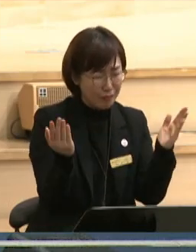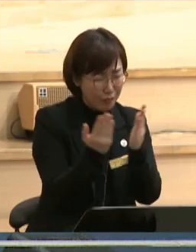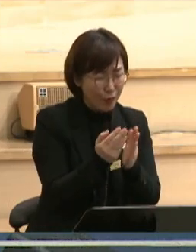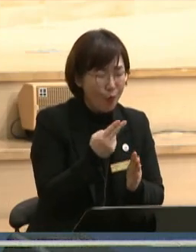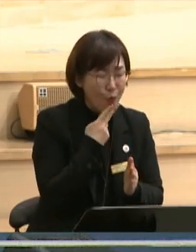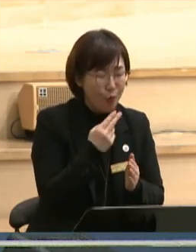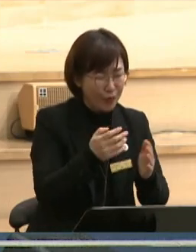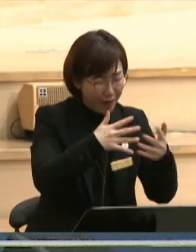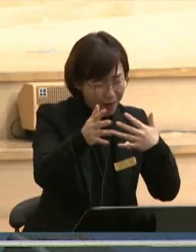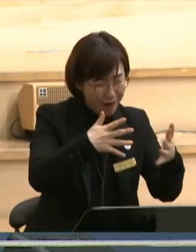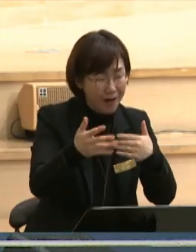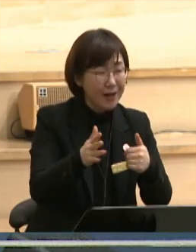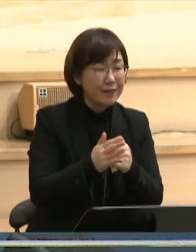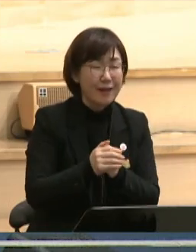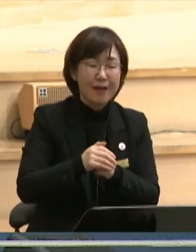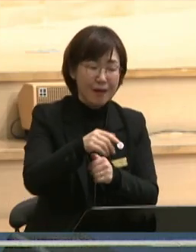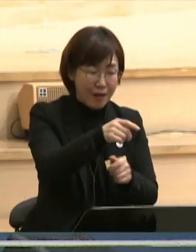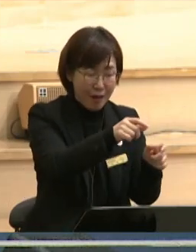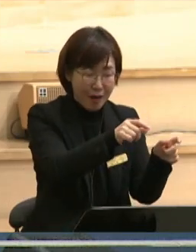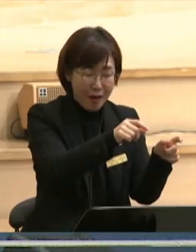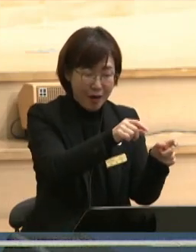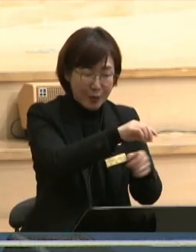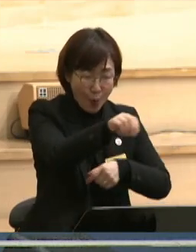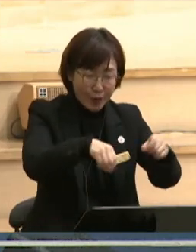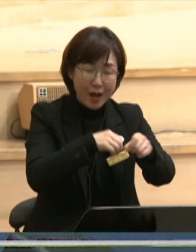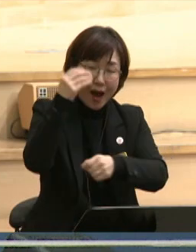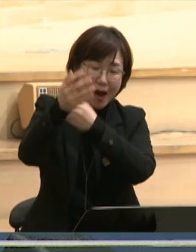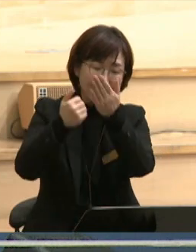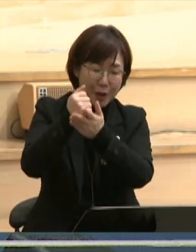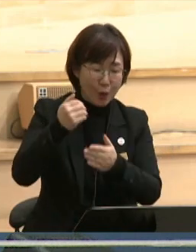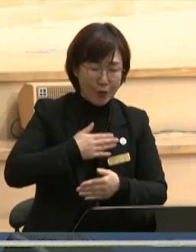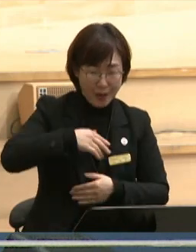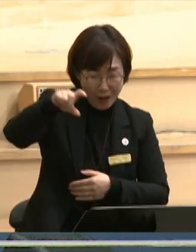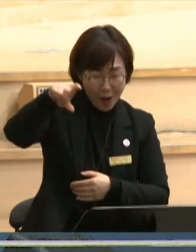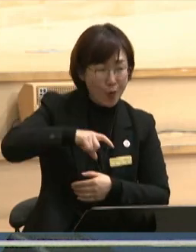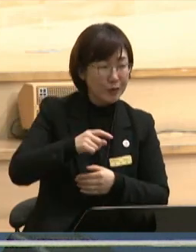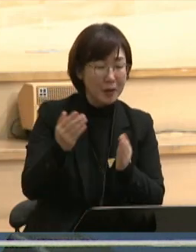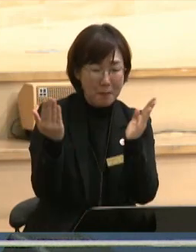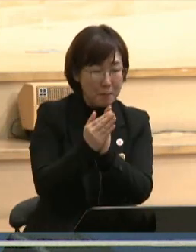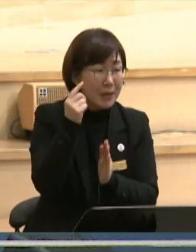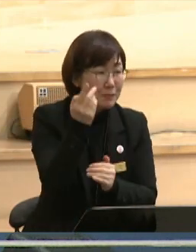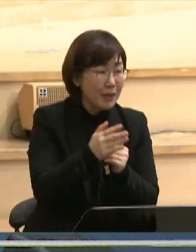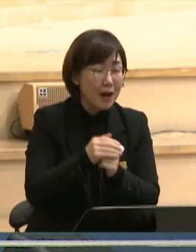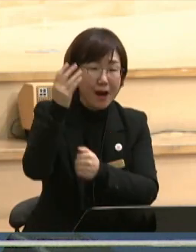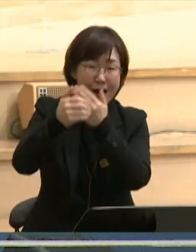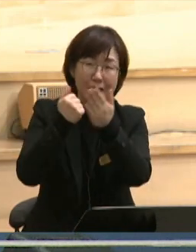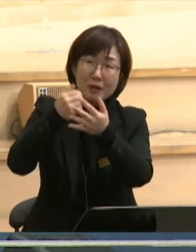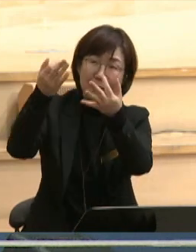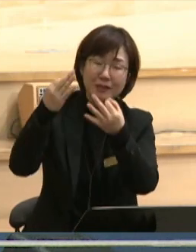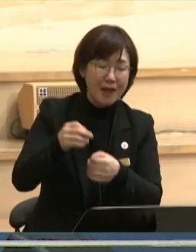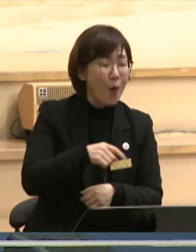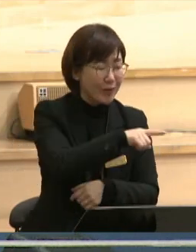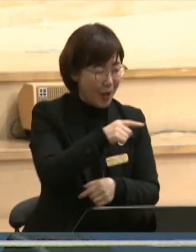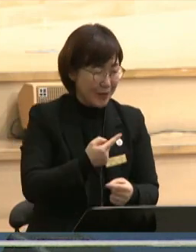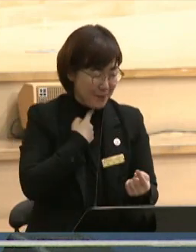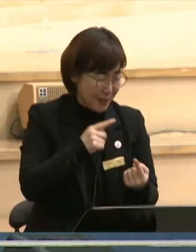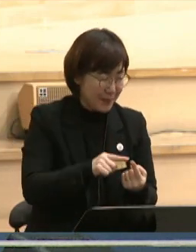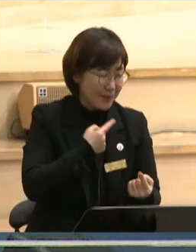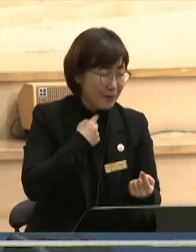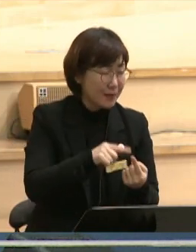하나님과 우리는 좀 맞을까요 하나님이 우리를 봤을 때는 아이고 너랑 나는 궁합이 잘만 그럴까요